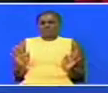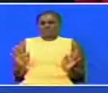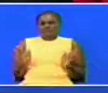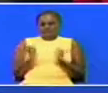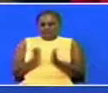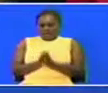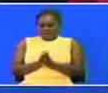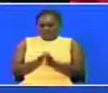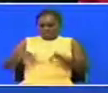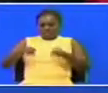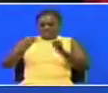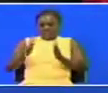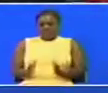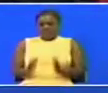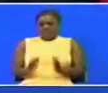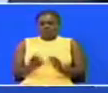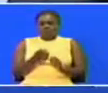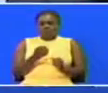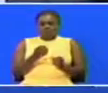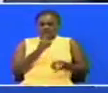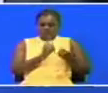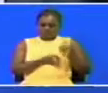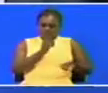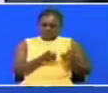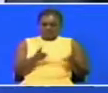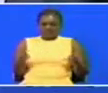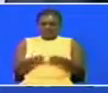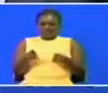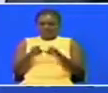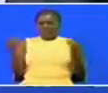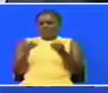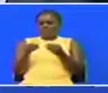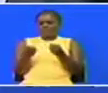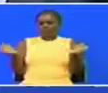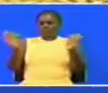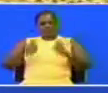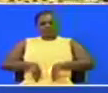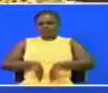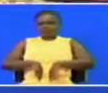ya Olimpiki Kipchoge Keino. Na hivyo ndivyo kikao kilivyotibuka.